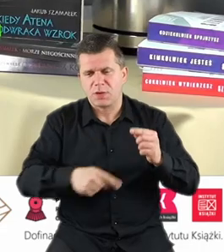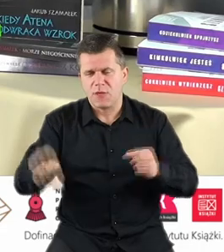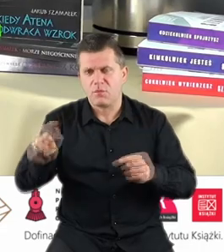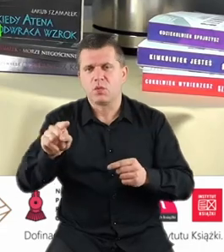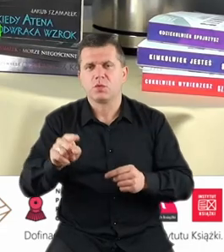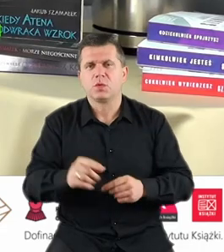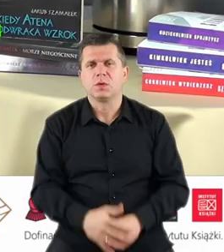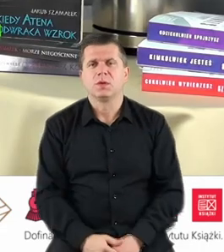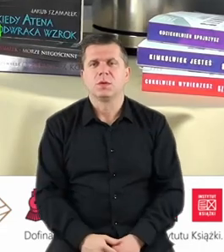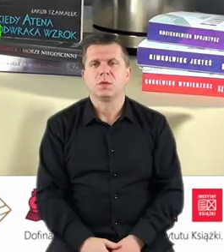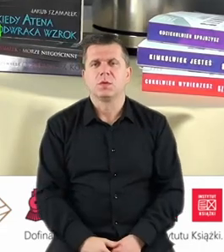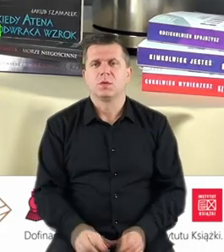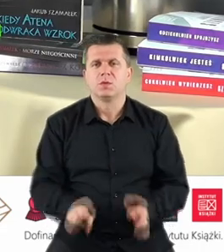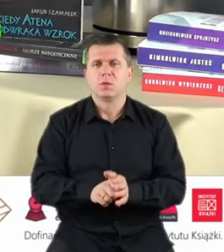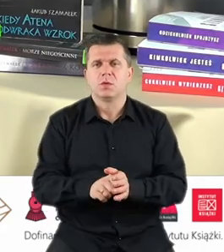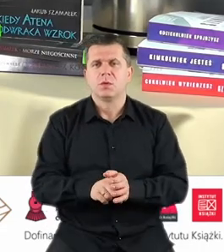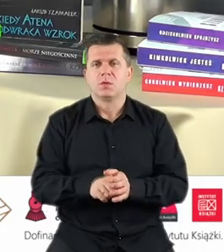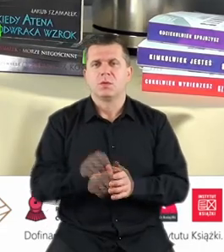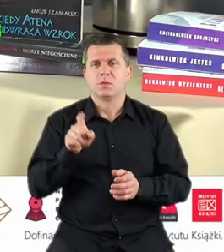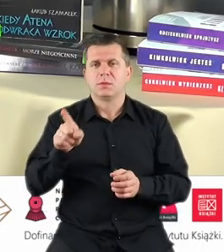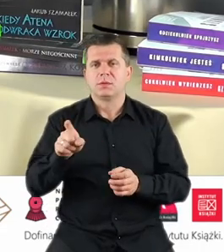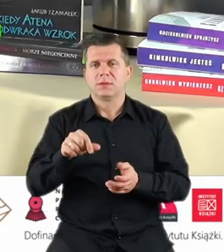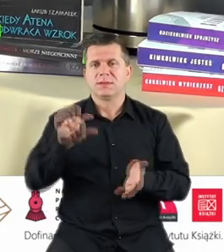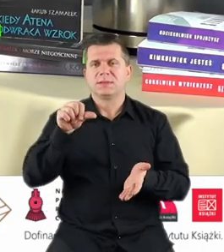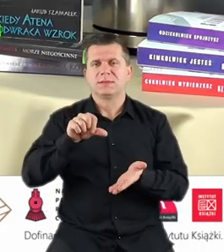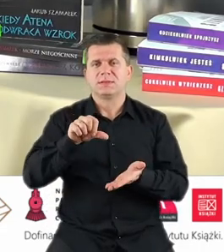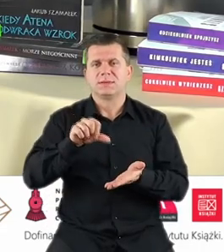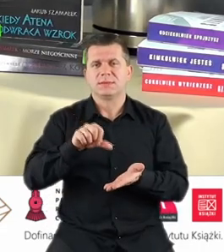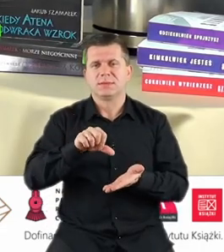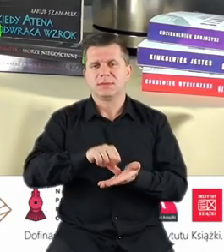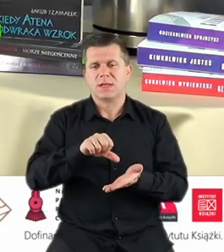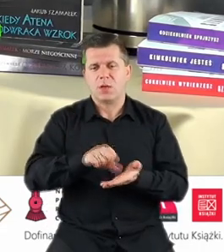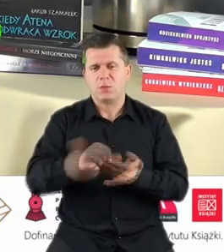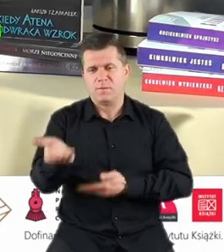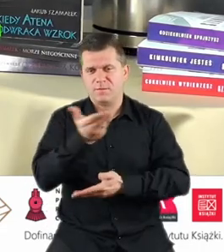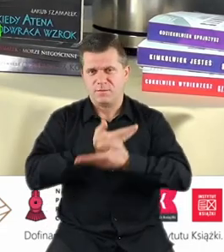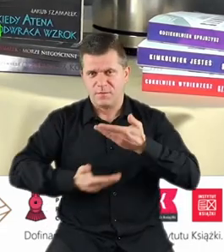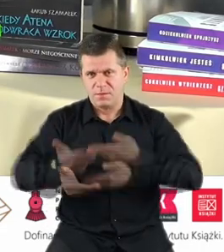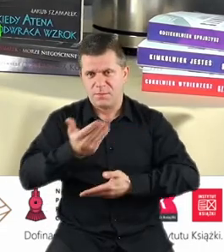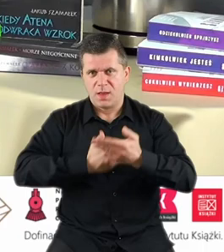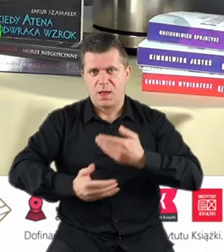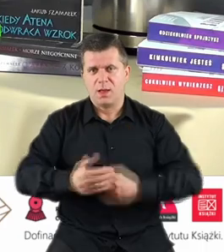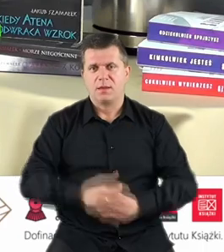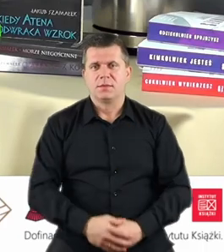do światłowodem, do centrum wymiany